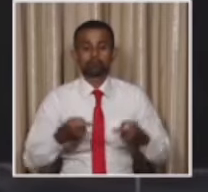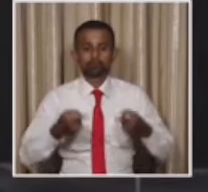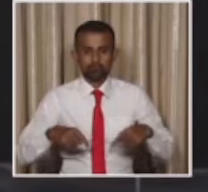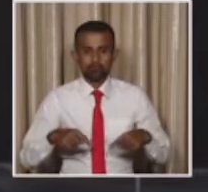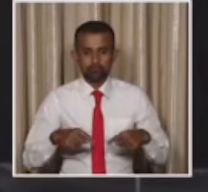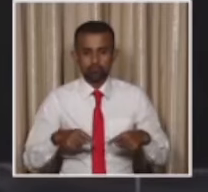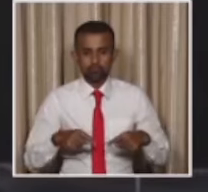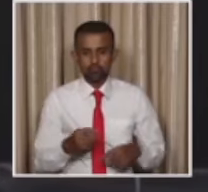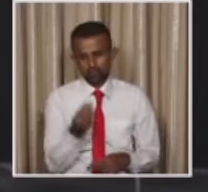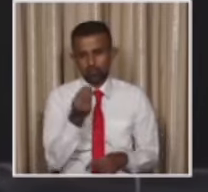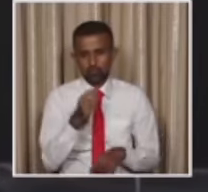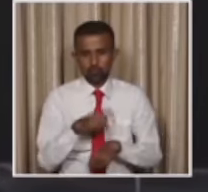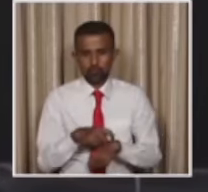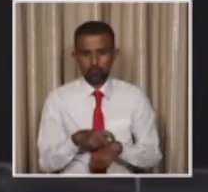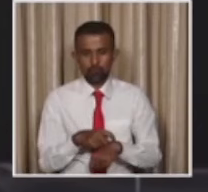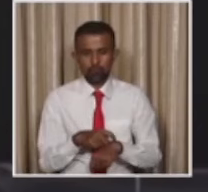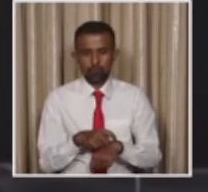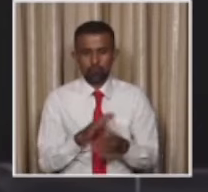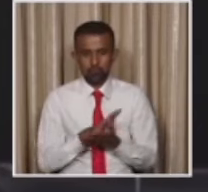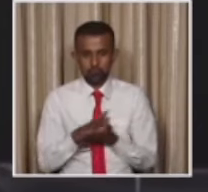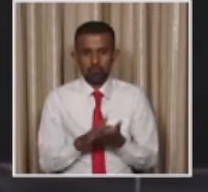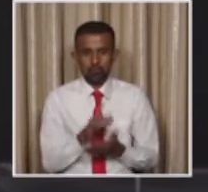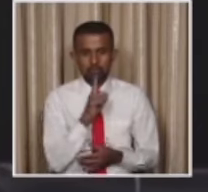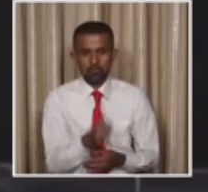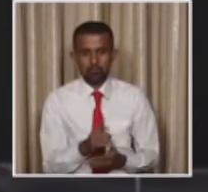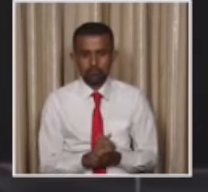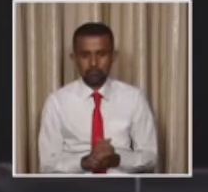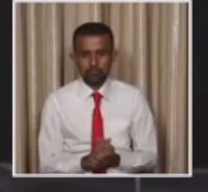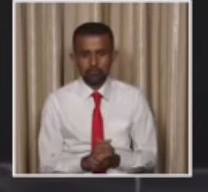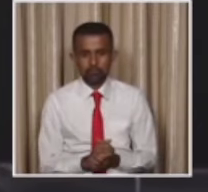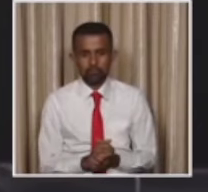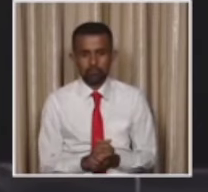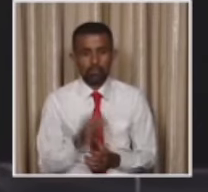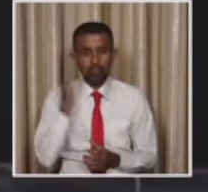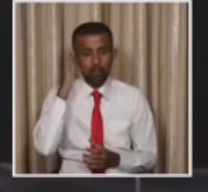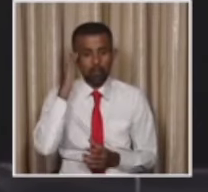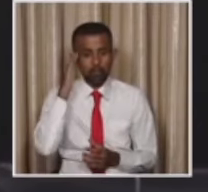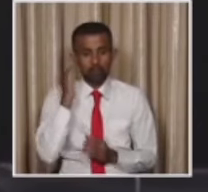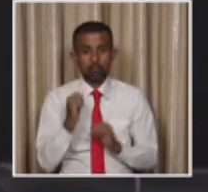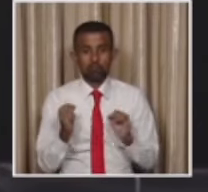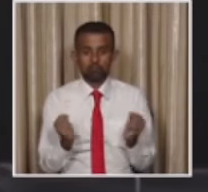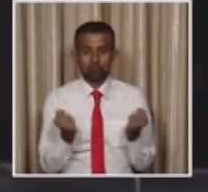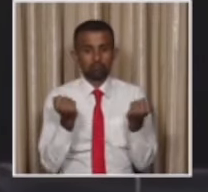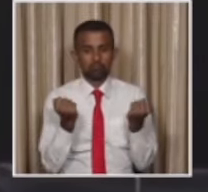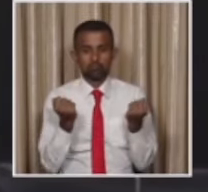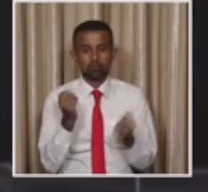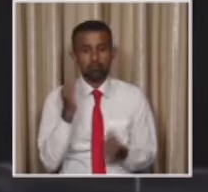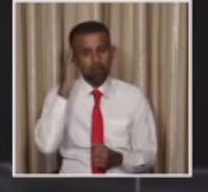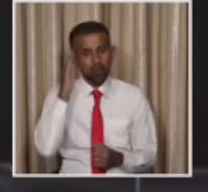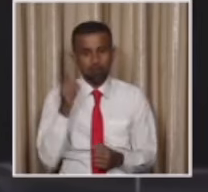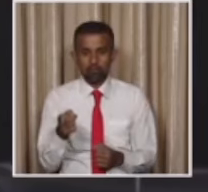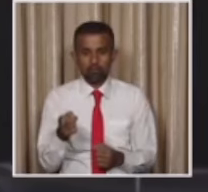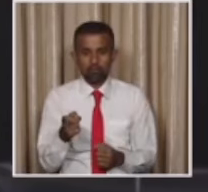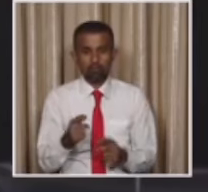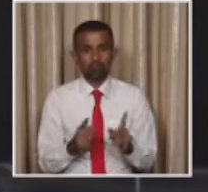ඔබතුමාට මට ඉඩ දෙන්න මම ඔබතුමාට මේ කාරණේ පැහැදිලි කරන්න. මේ කාන්තාවන් සභ්‍ය බල ගැන්වීම නම් ඒක කාන්තාවන්ට පමණක්